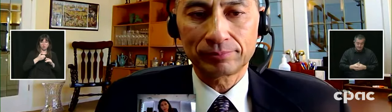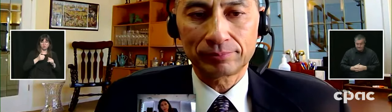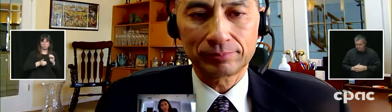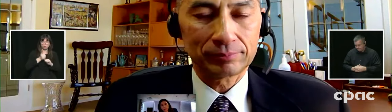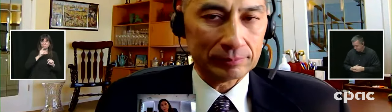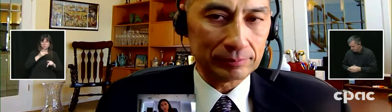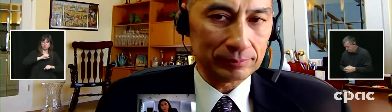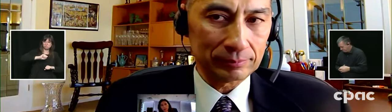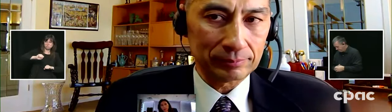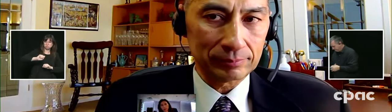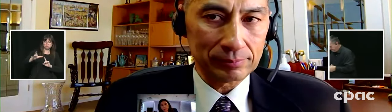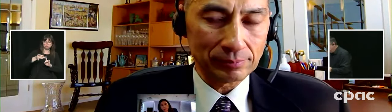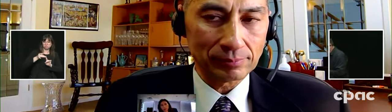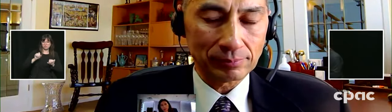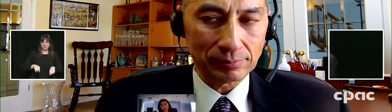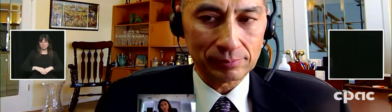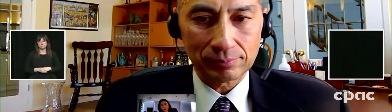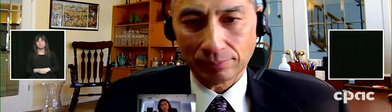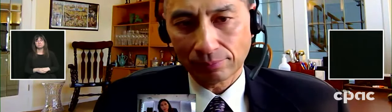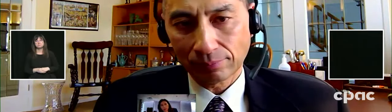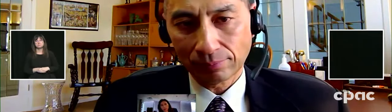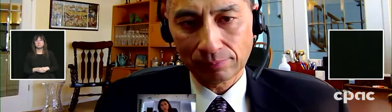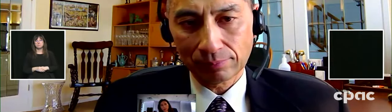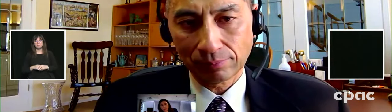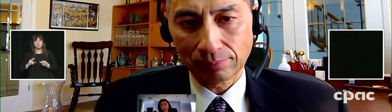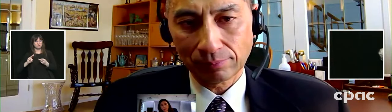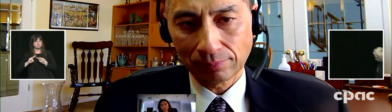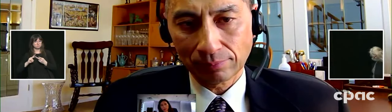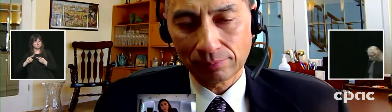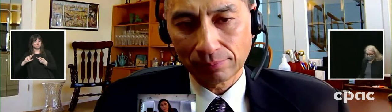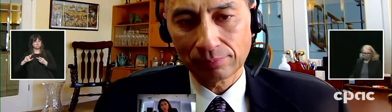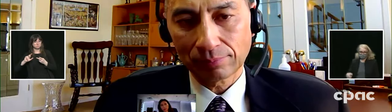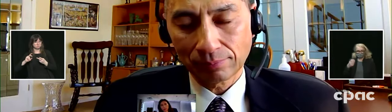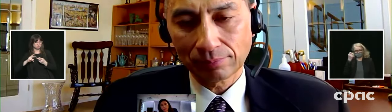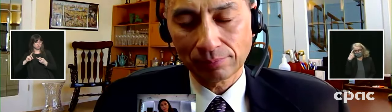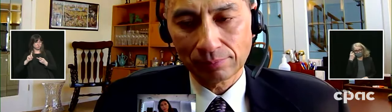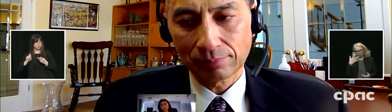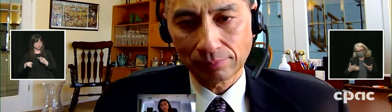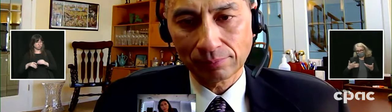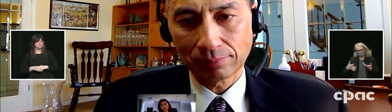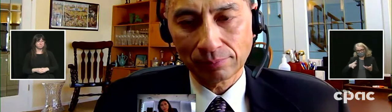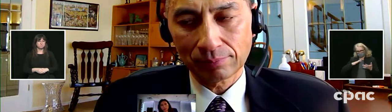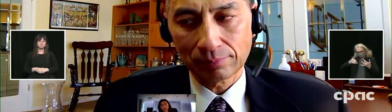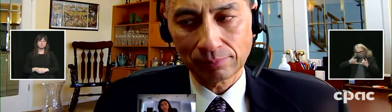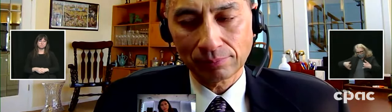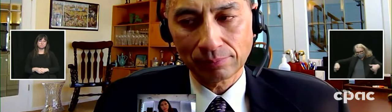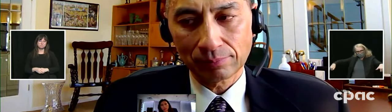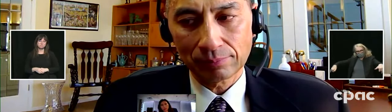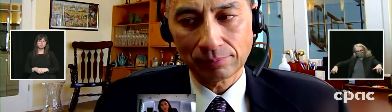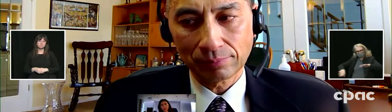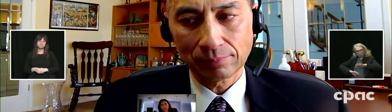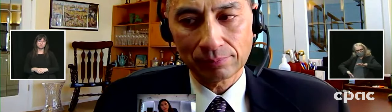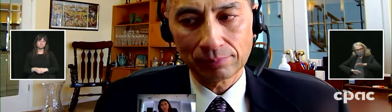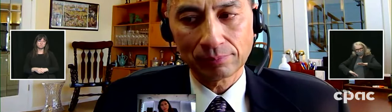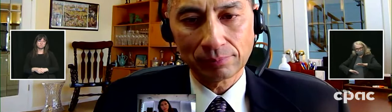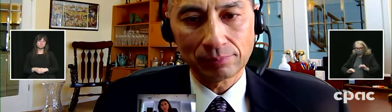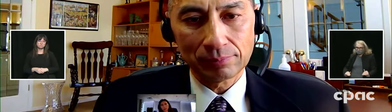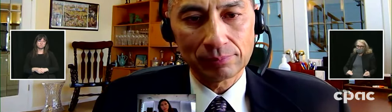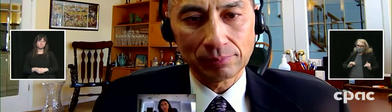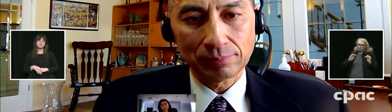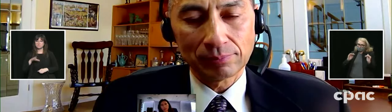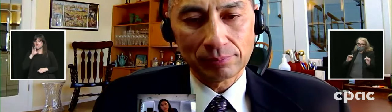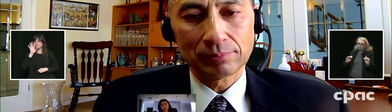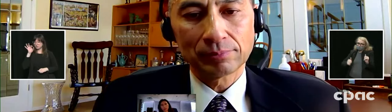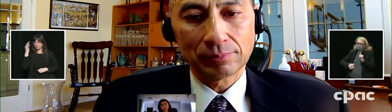Et en sous-question, bon, je comprends qu'il peut y avoir un seuil minimal qui pourrait aussi être beaucoup plus élevé selon tous ces